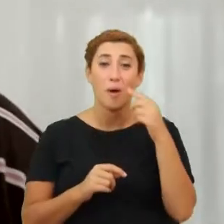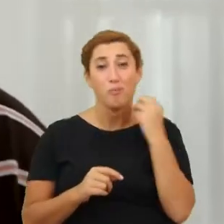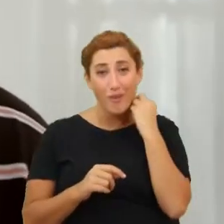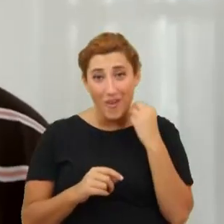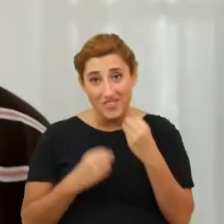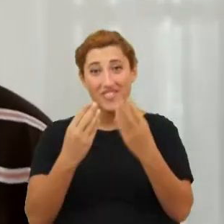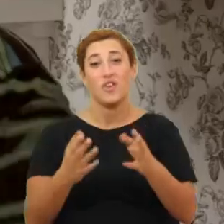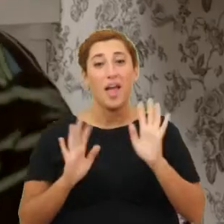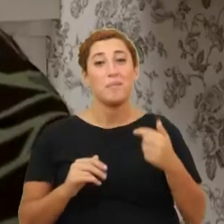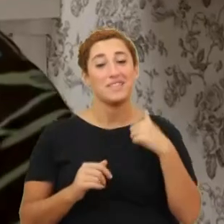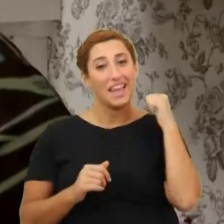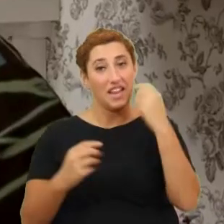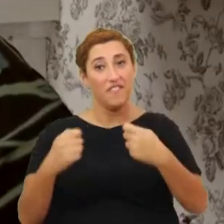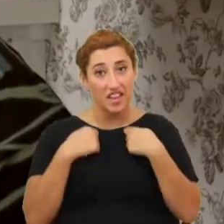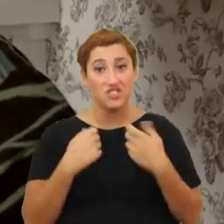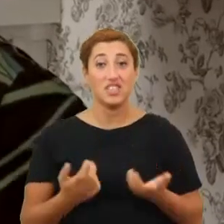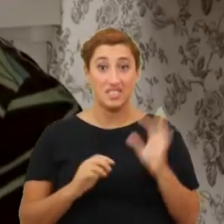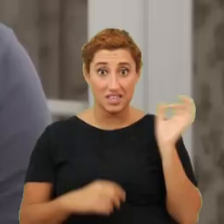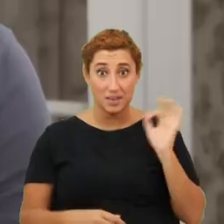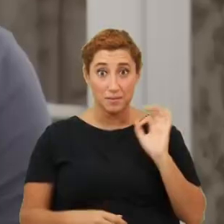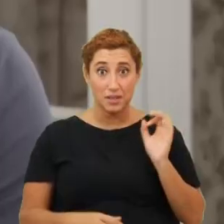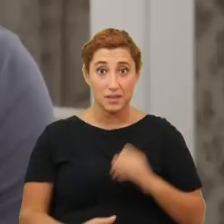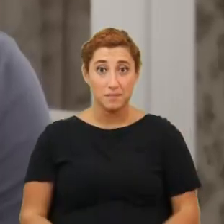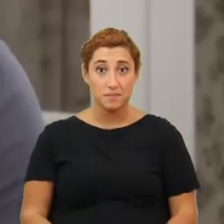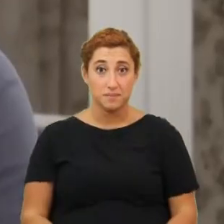borç olarak veriyoruz. Hem bize geri ödeyeceksin nasılsa değil mi?